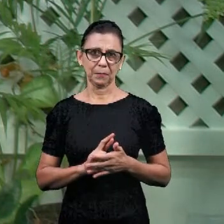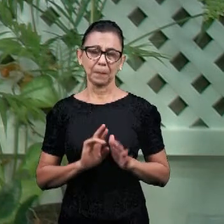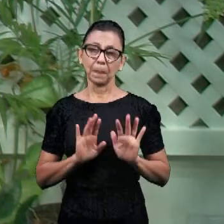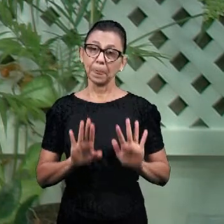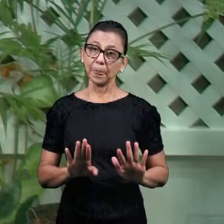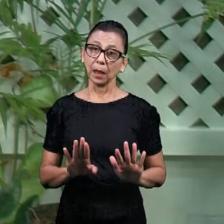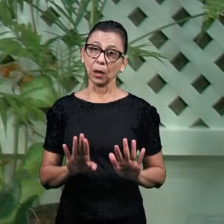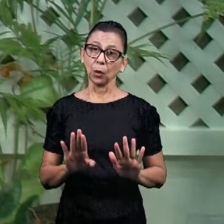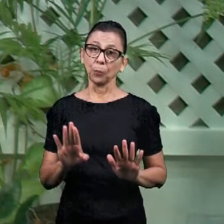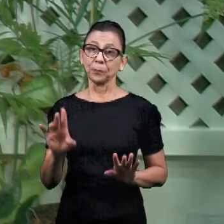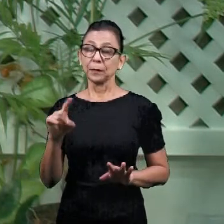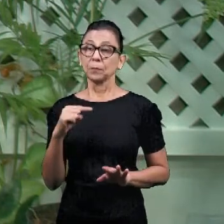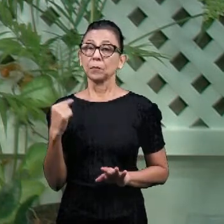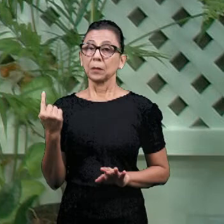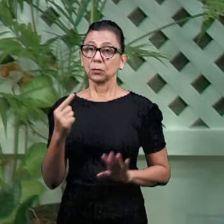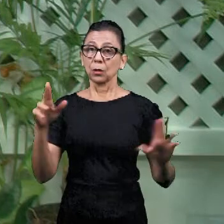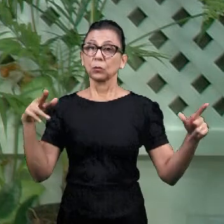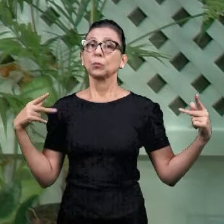euh,